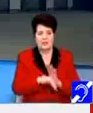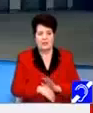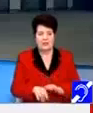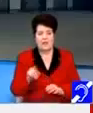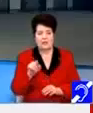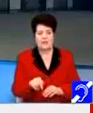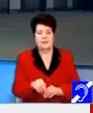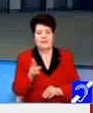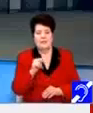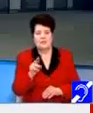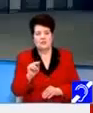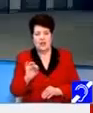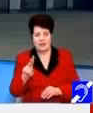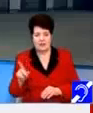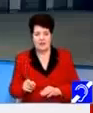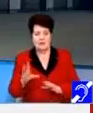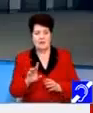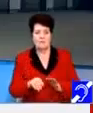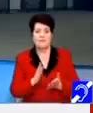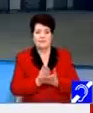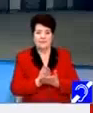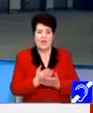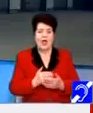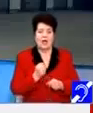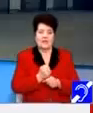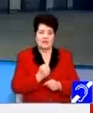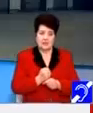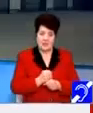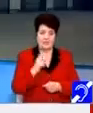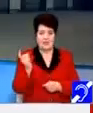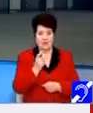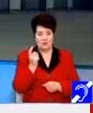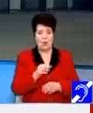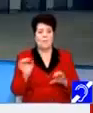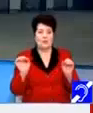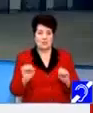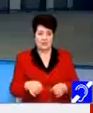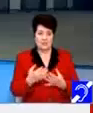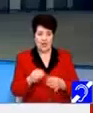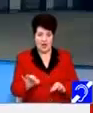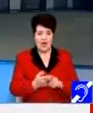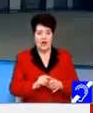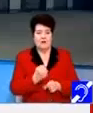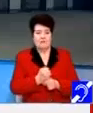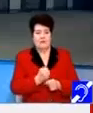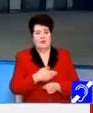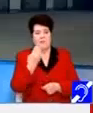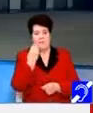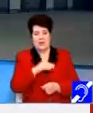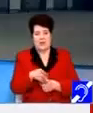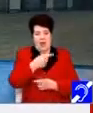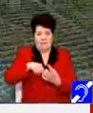era digitală. Inovațiile implementate sporesc productivitatea și oferă agricultorilor posibilitatea de a-și gestiona mai bine